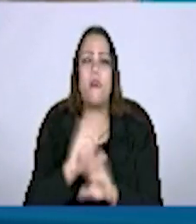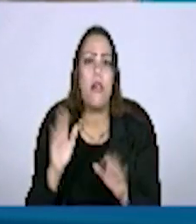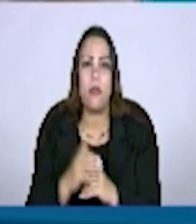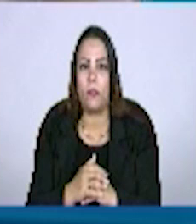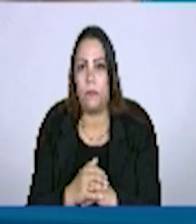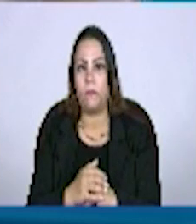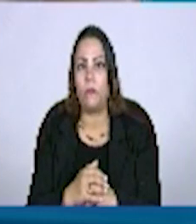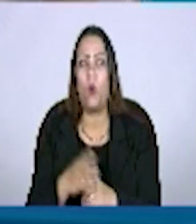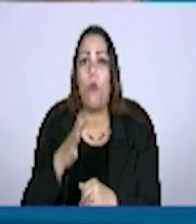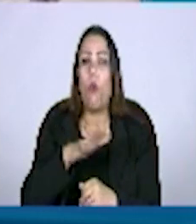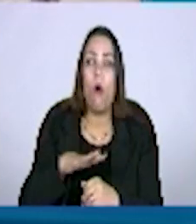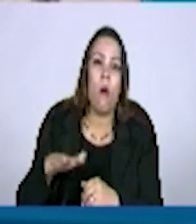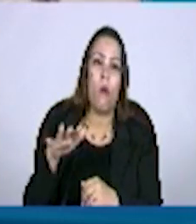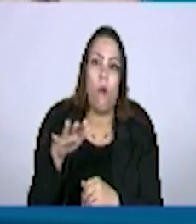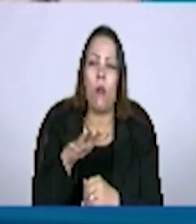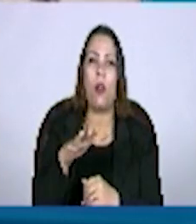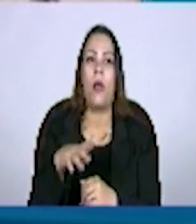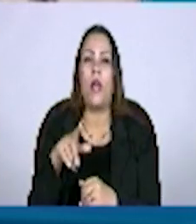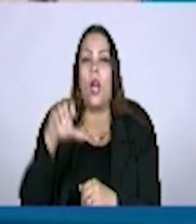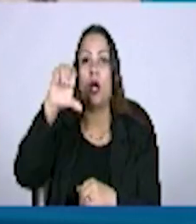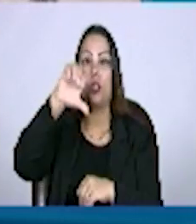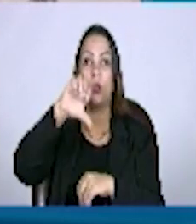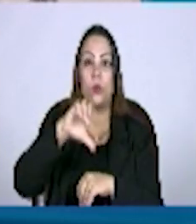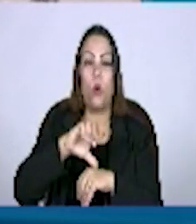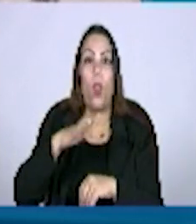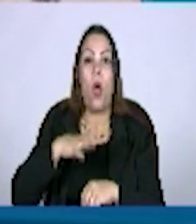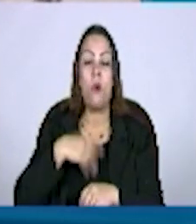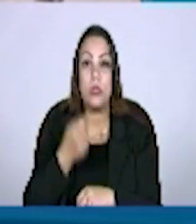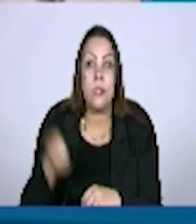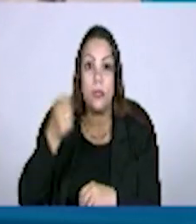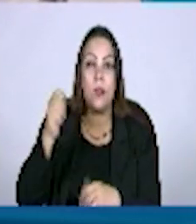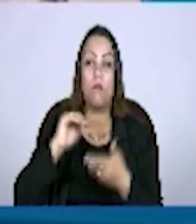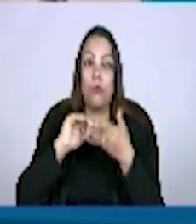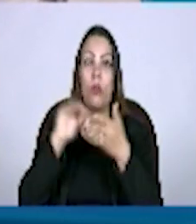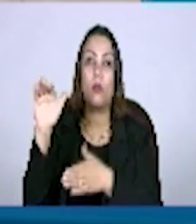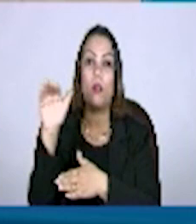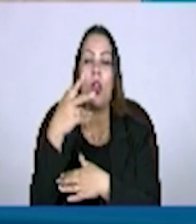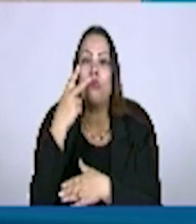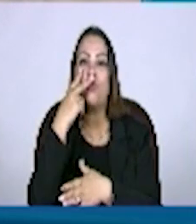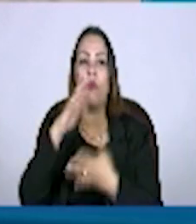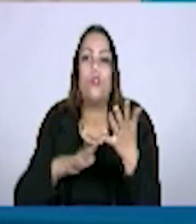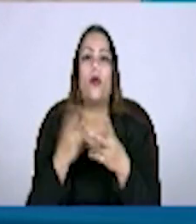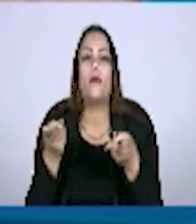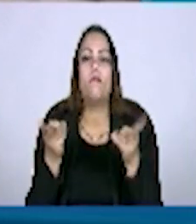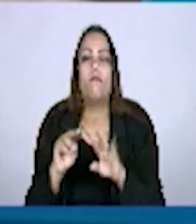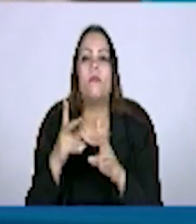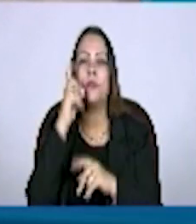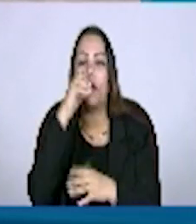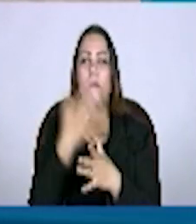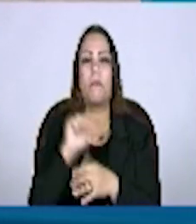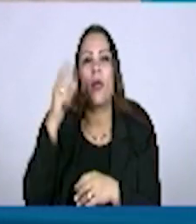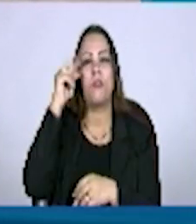كافي وكل ما الدول بتحاول ان هي تكثف من مساله المساعدات تجد العراقيل المختلفه على الجانب